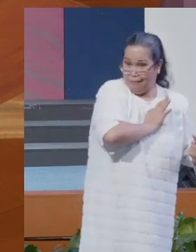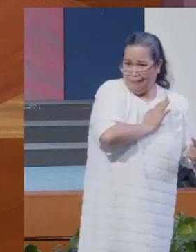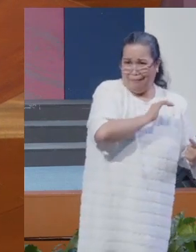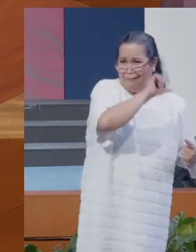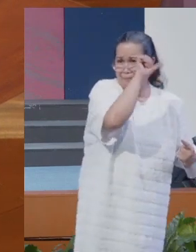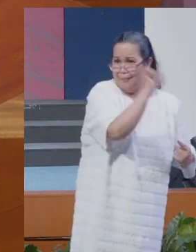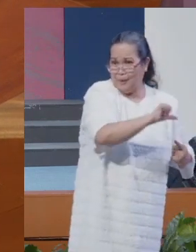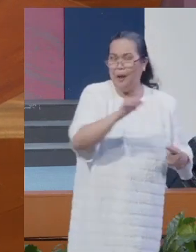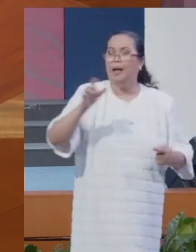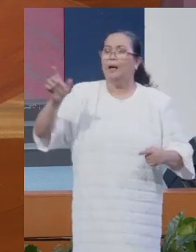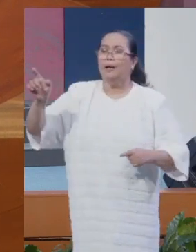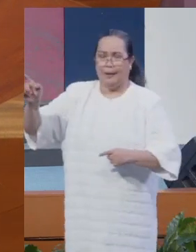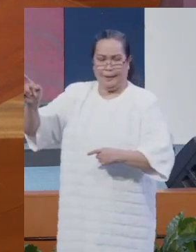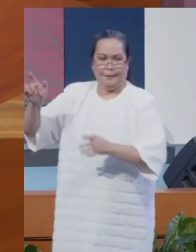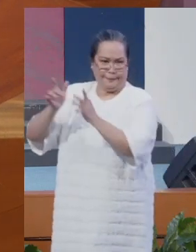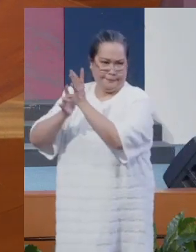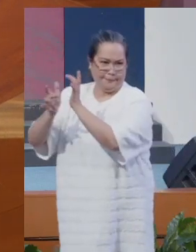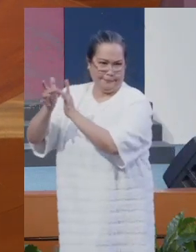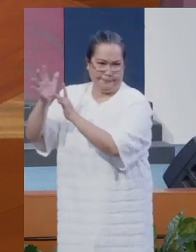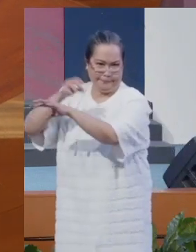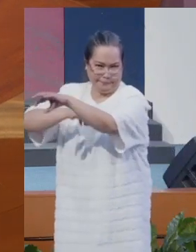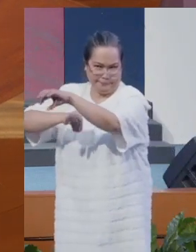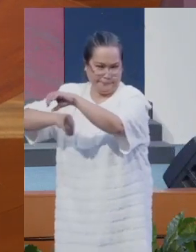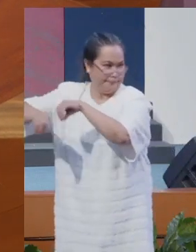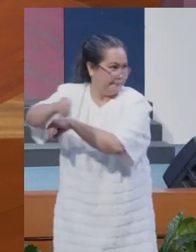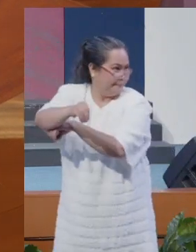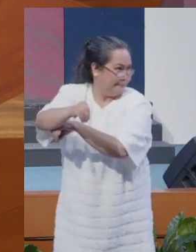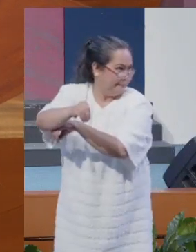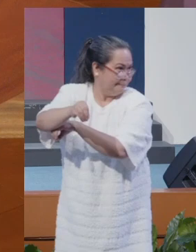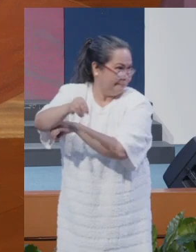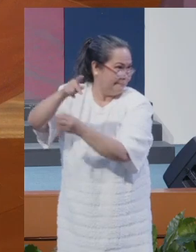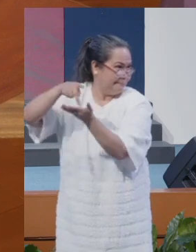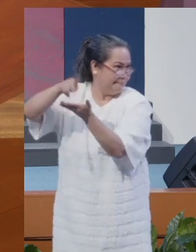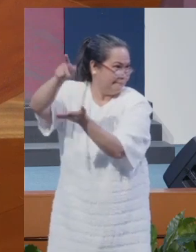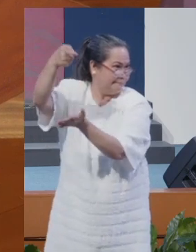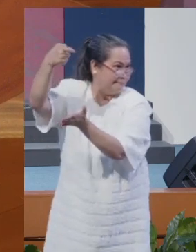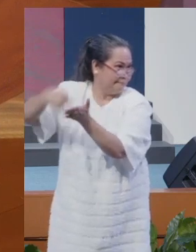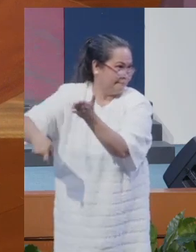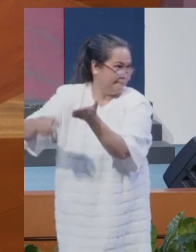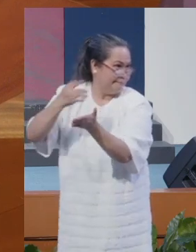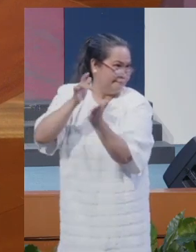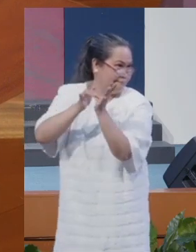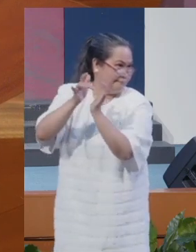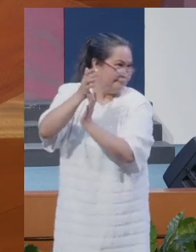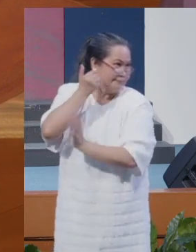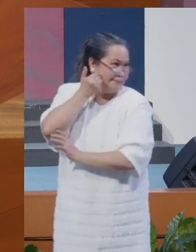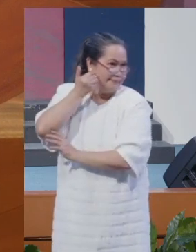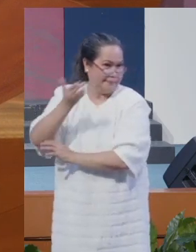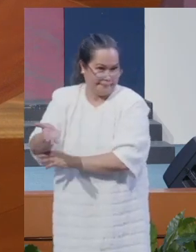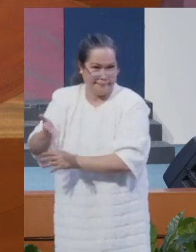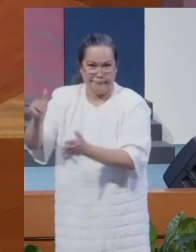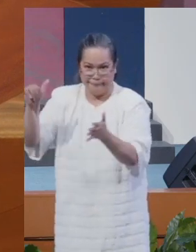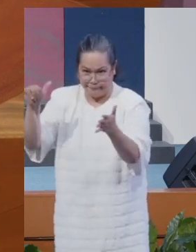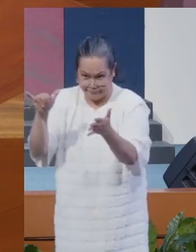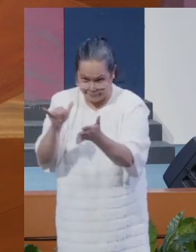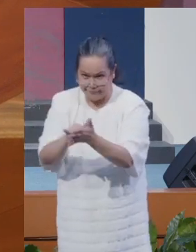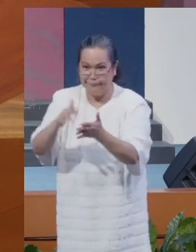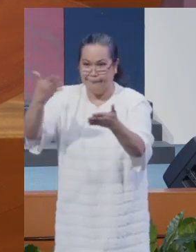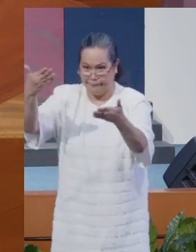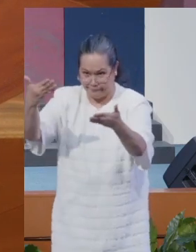gawa. Pambayad sala na si Kristo ang namatay. Yan ang new